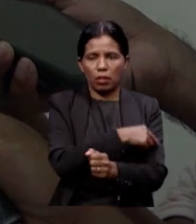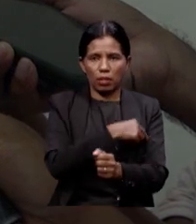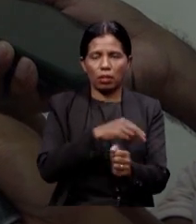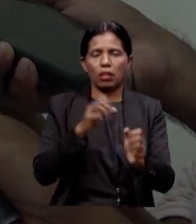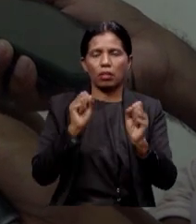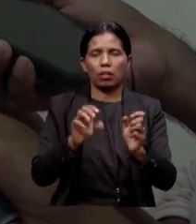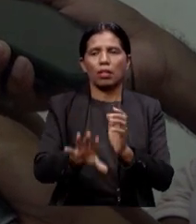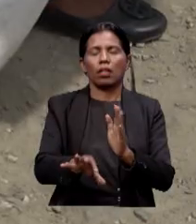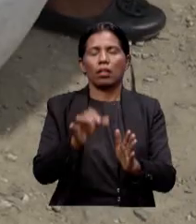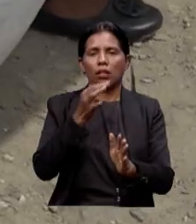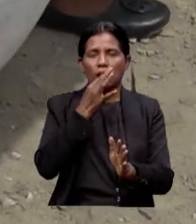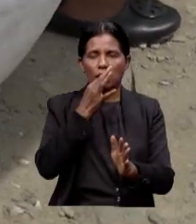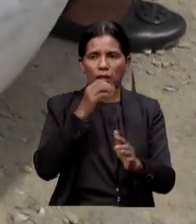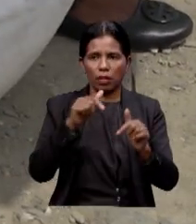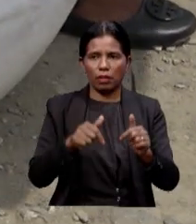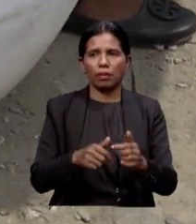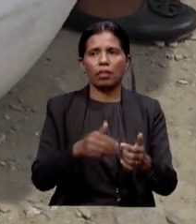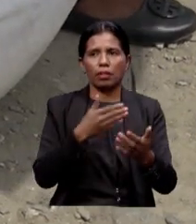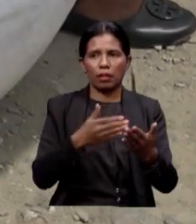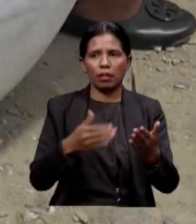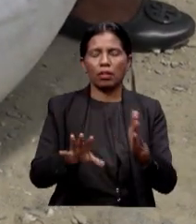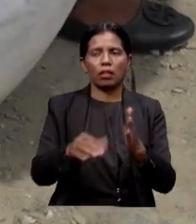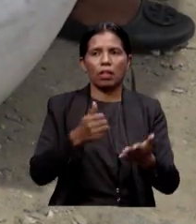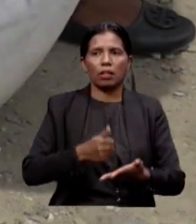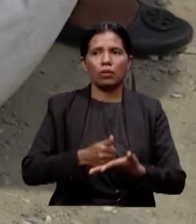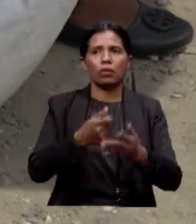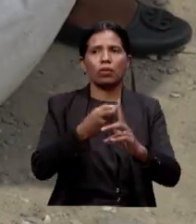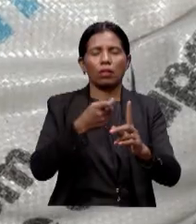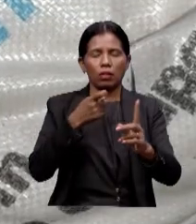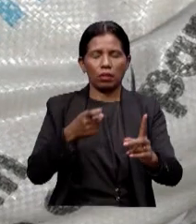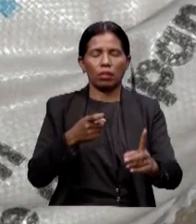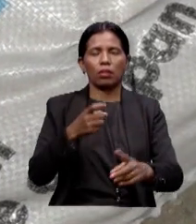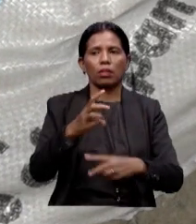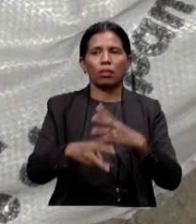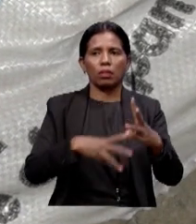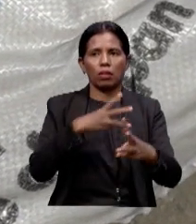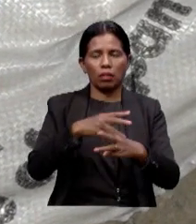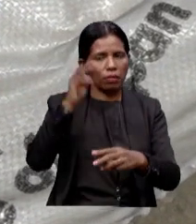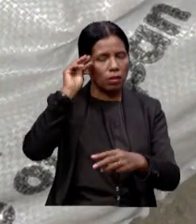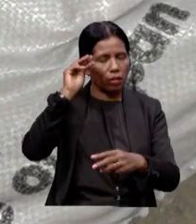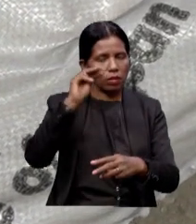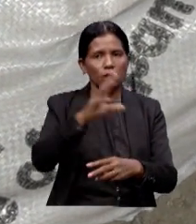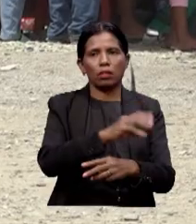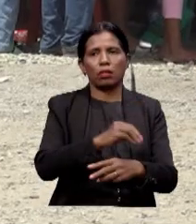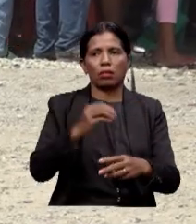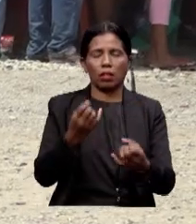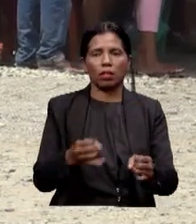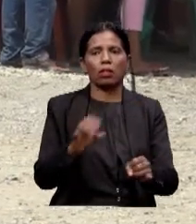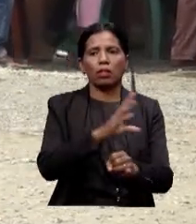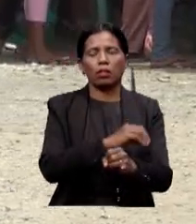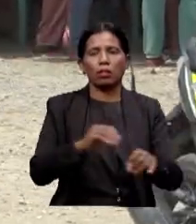ai hahane ne Sasan hirak ne hetan apoi husi World Food Program Ministerio Solidari Sosial no Inclusaun